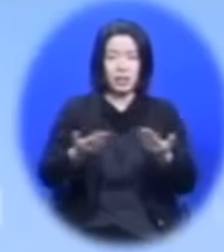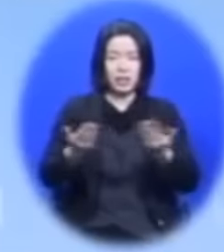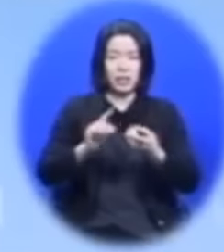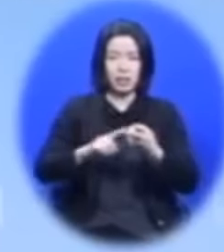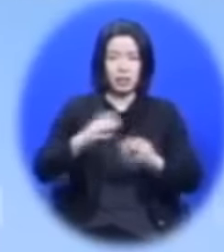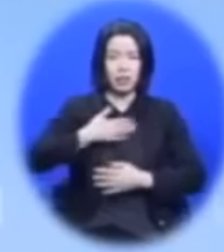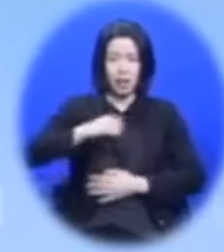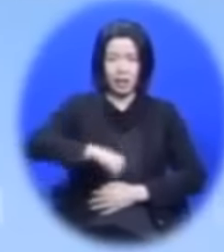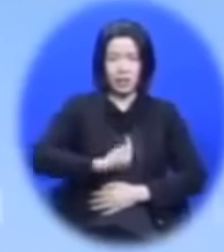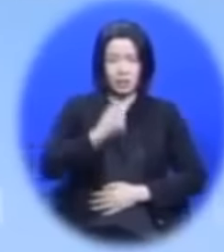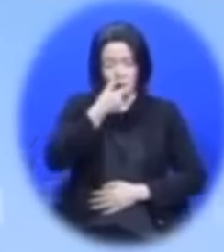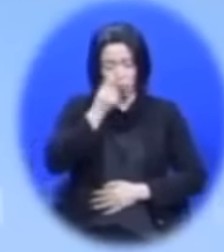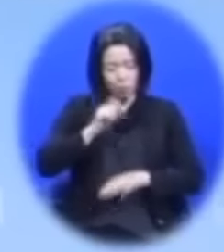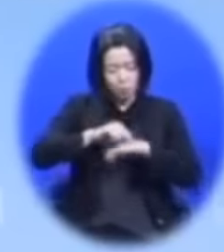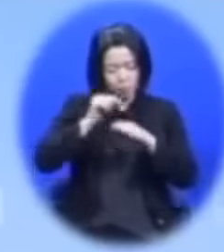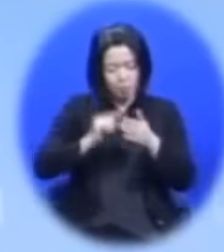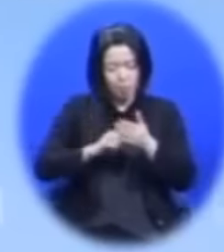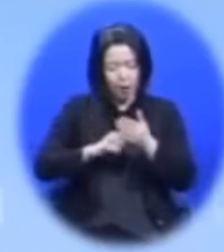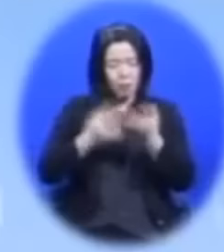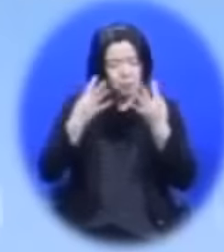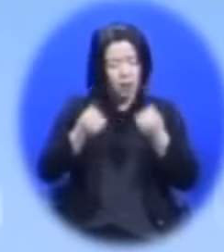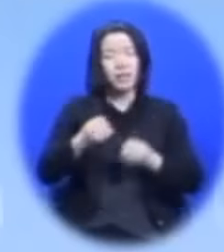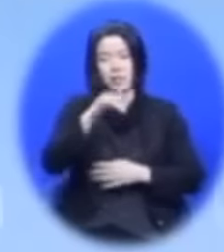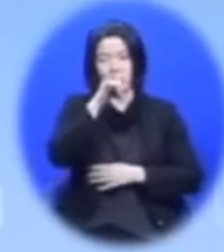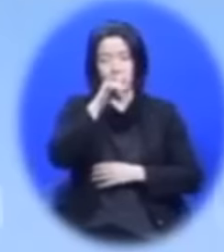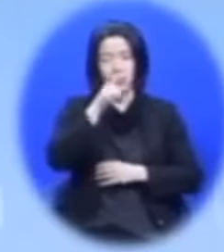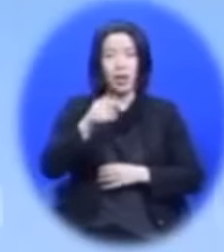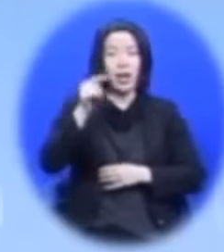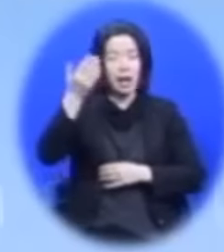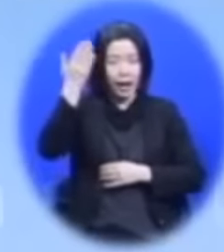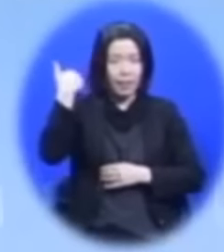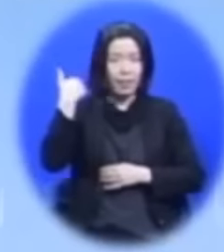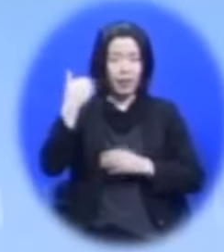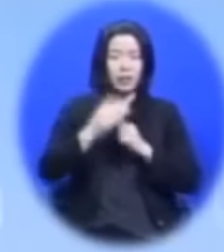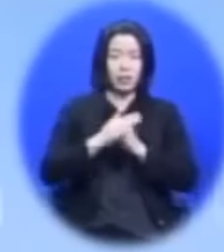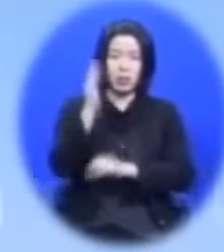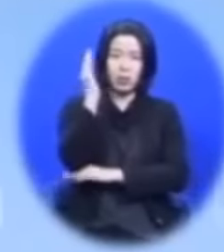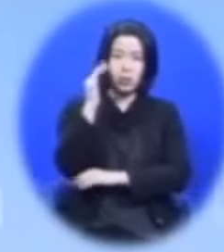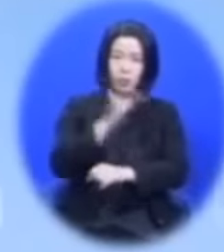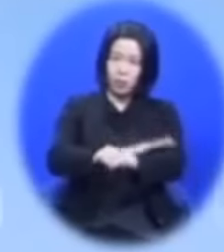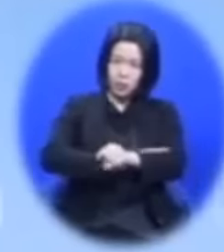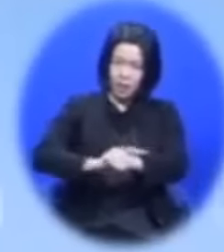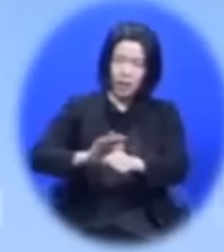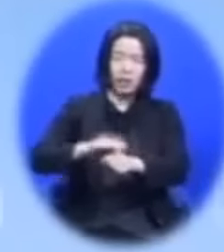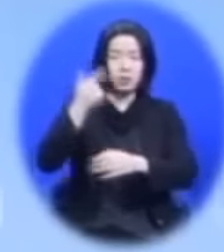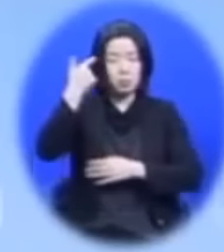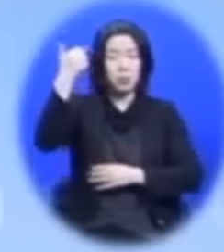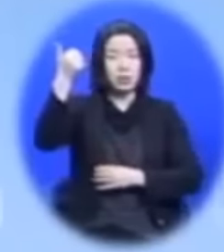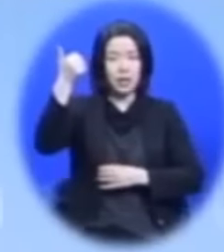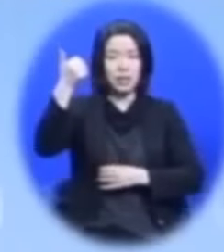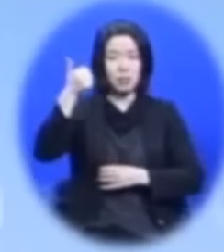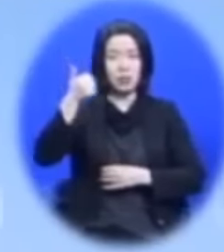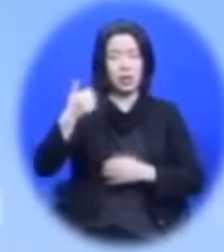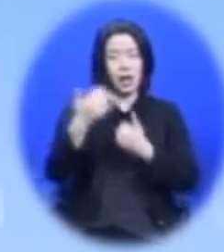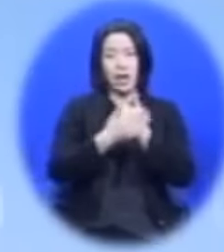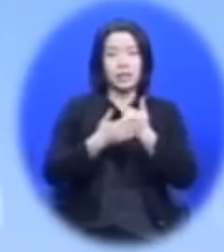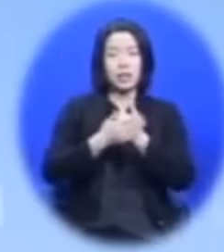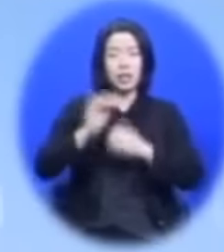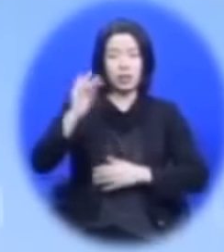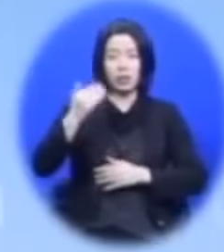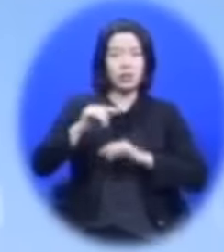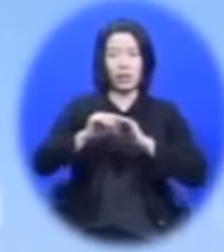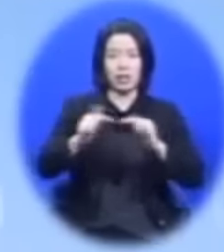자신에 대해서 열등감이 심했었습니다. 그때는 설교 잘하시는 목사님이 은혜가 되는 게